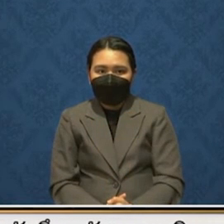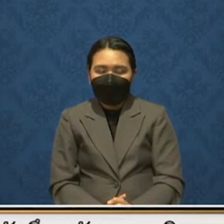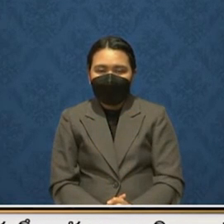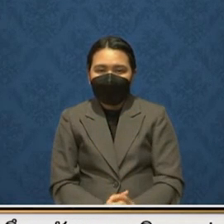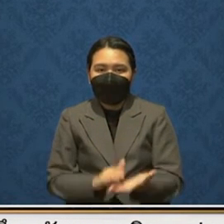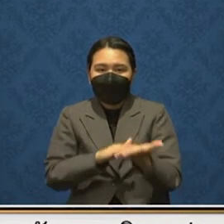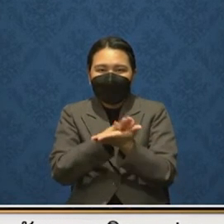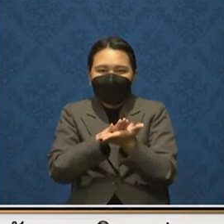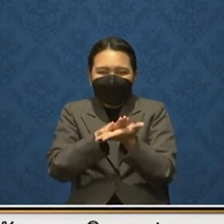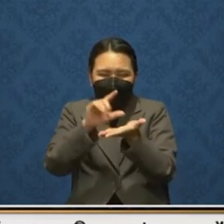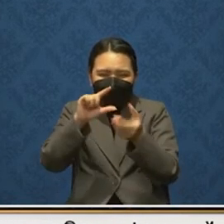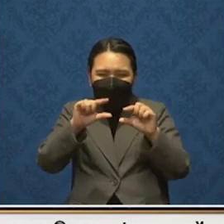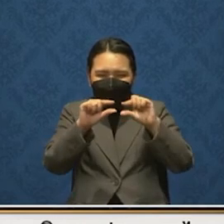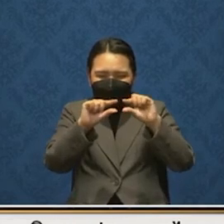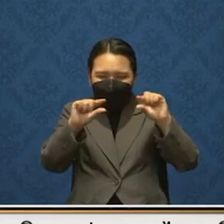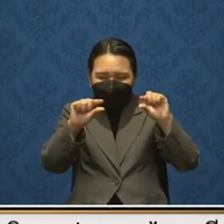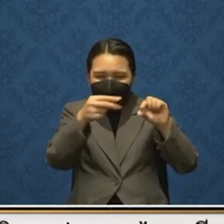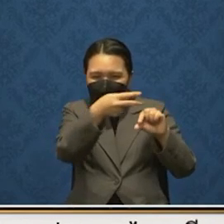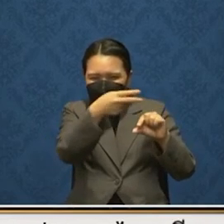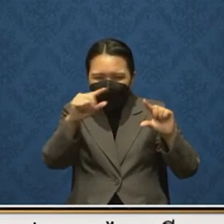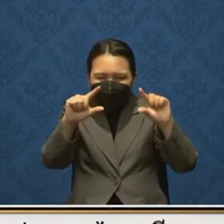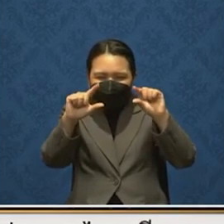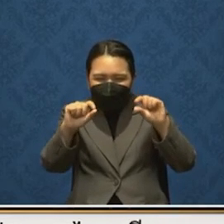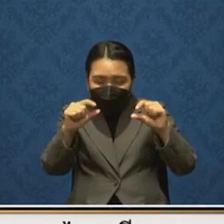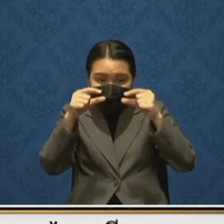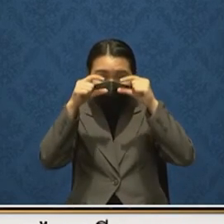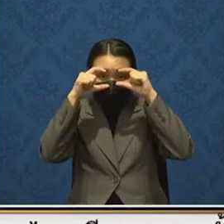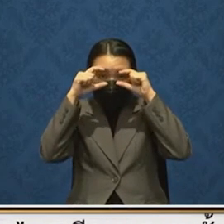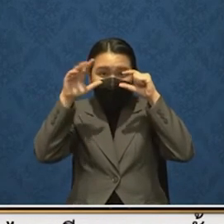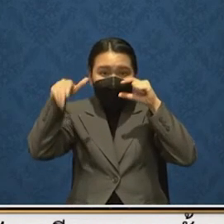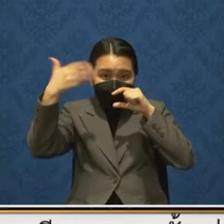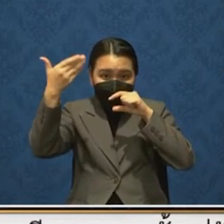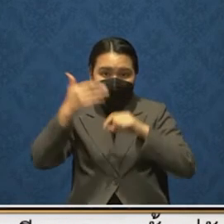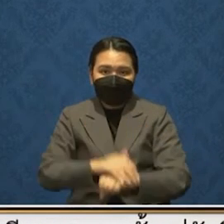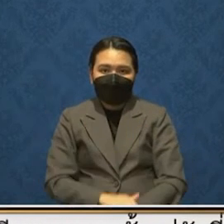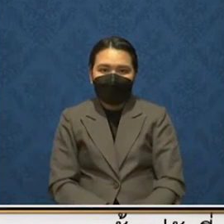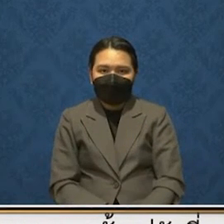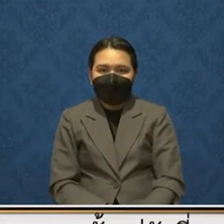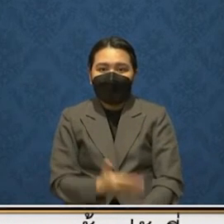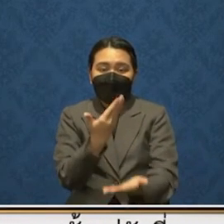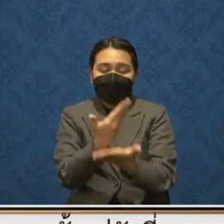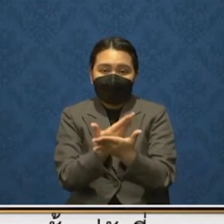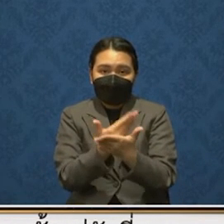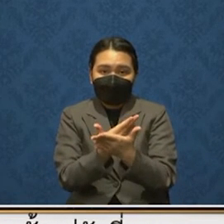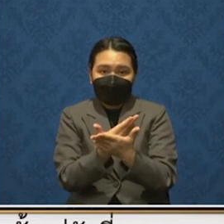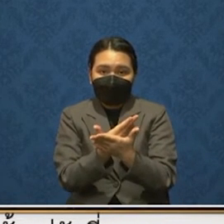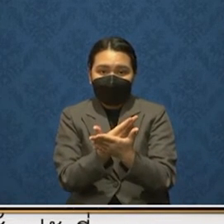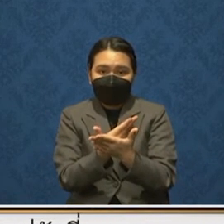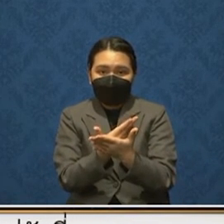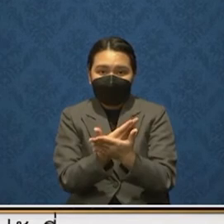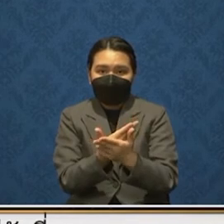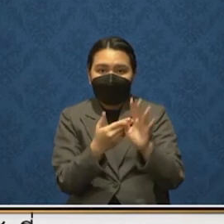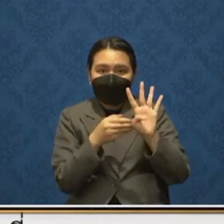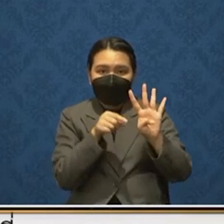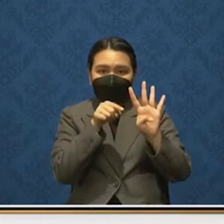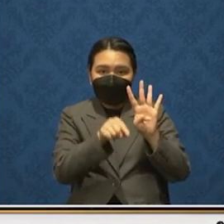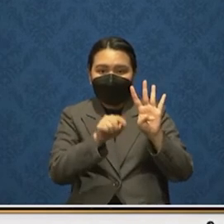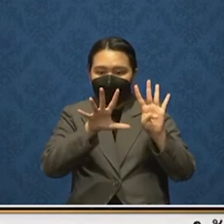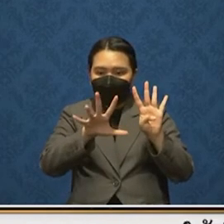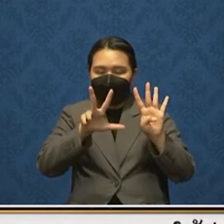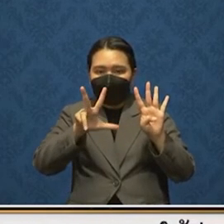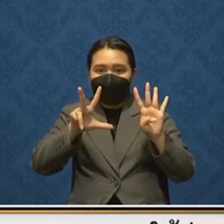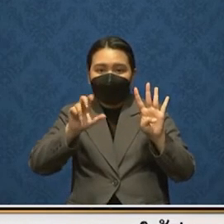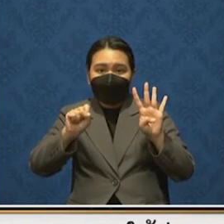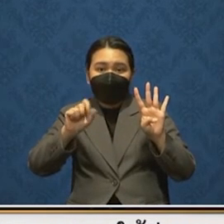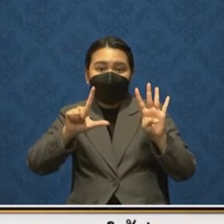ีเงิน 4.54.53igungล้านบ